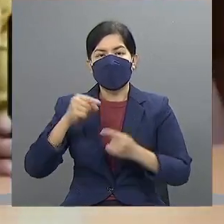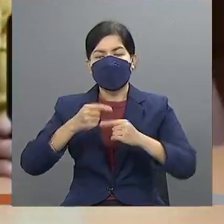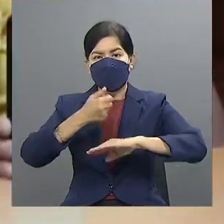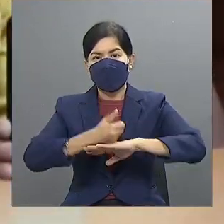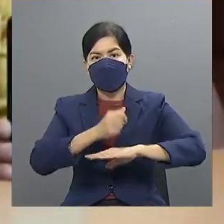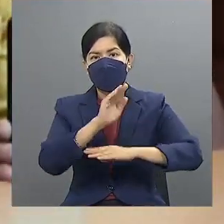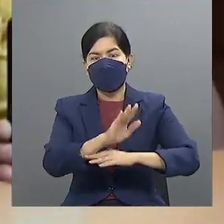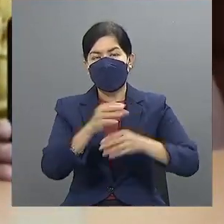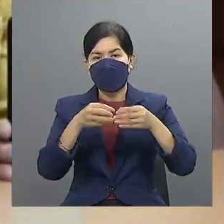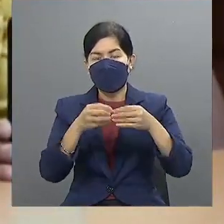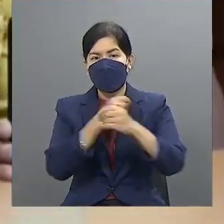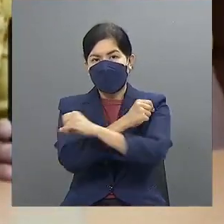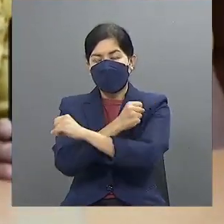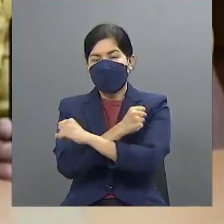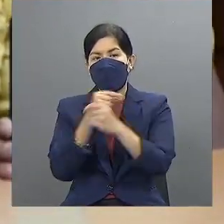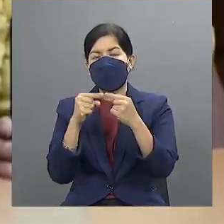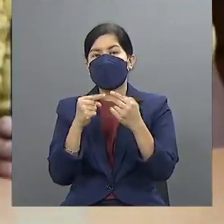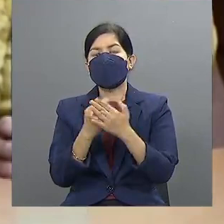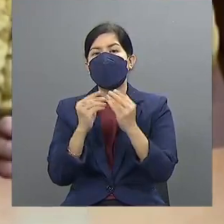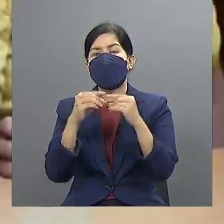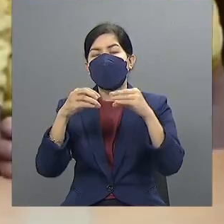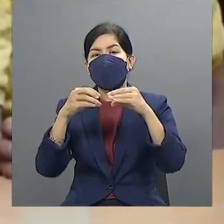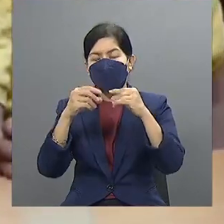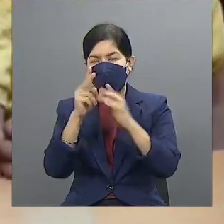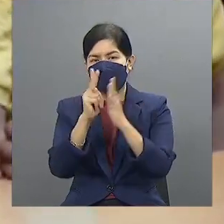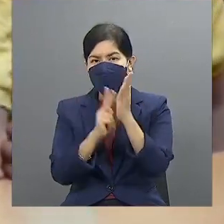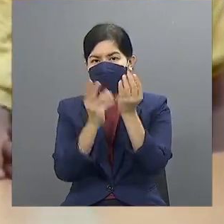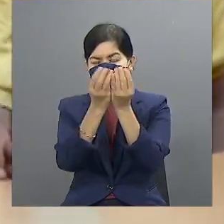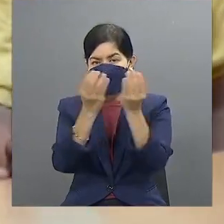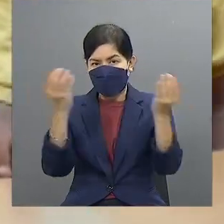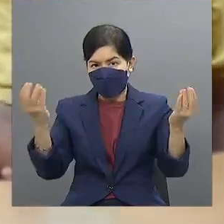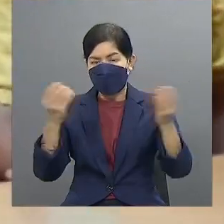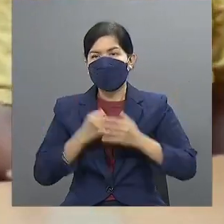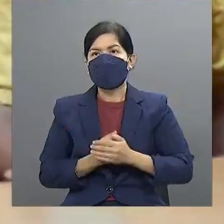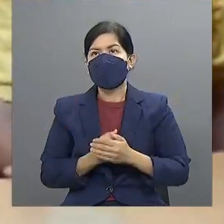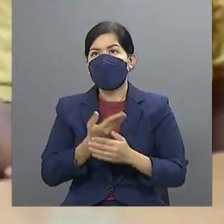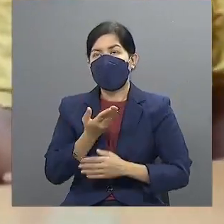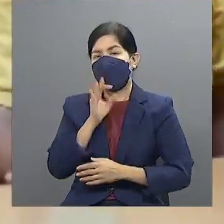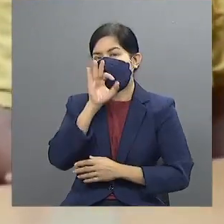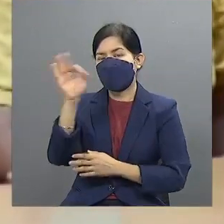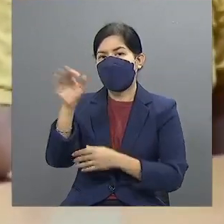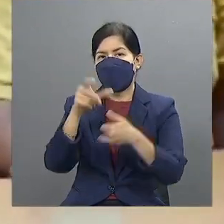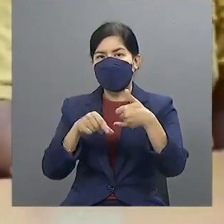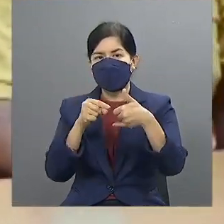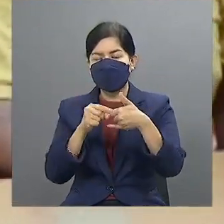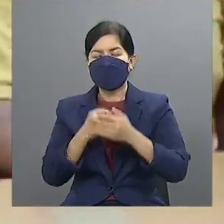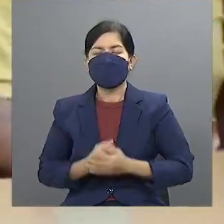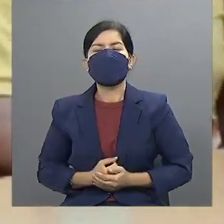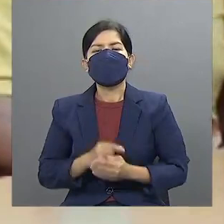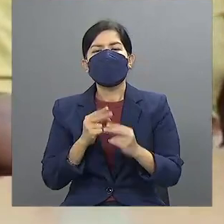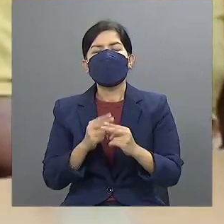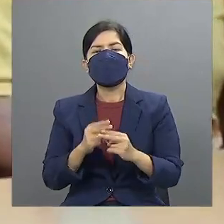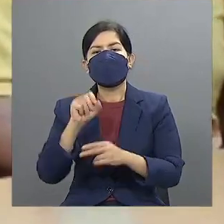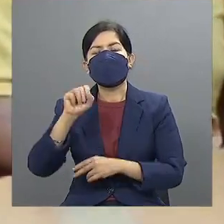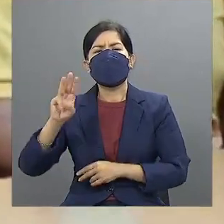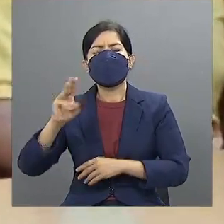นซึ่งในเวลานั้นเป็นหัวหน้าพรรคพลังประชารัฐลงนามรับรองส่งนายศิระลงสมัครรับเลือกตั้งยังอ